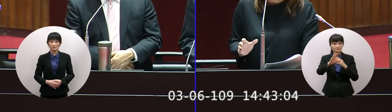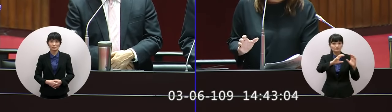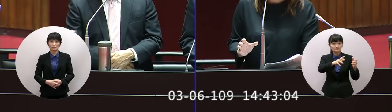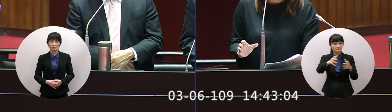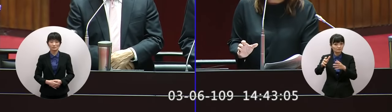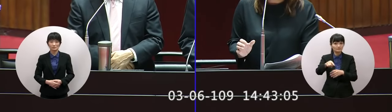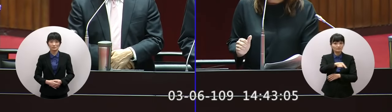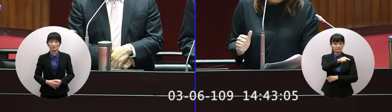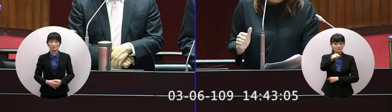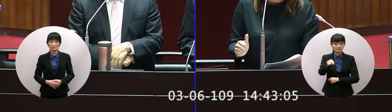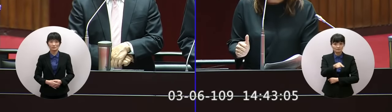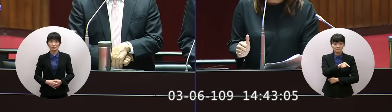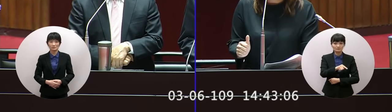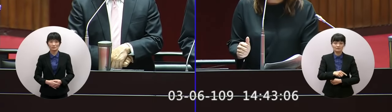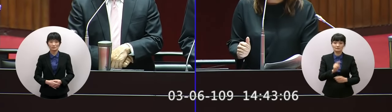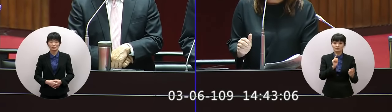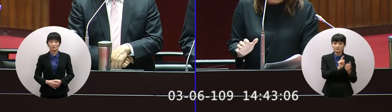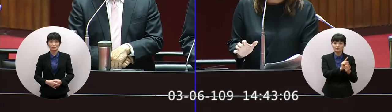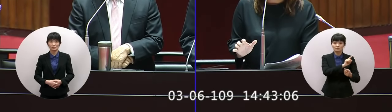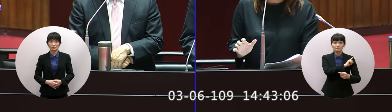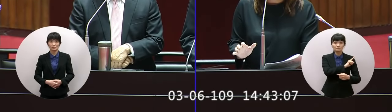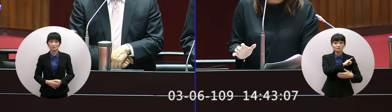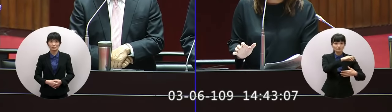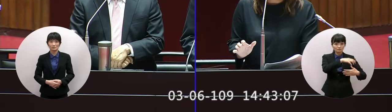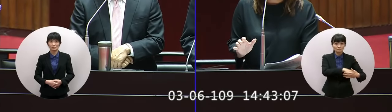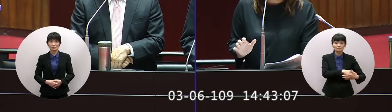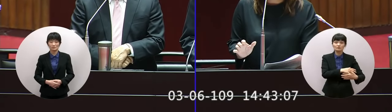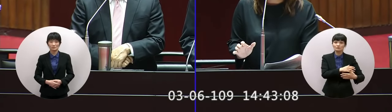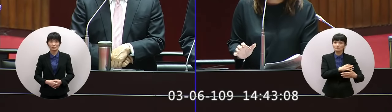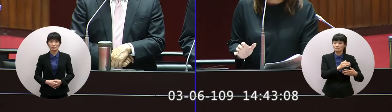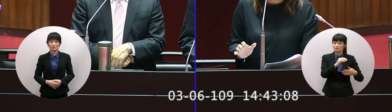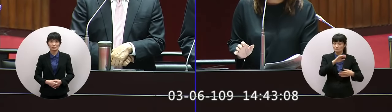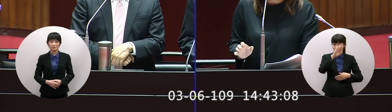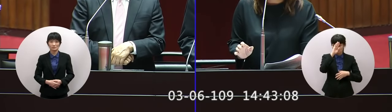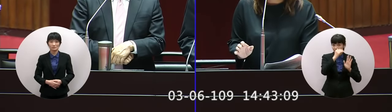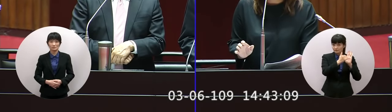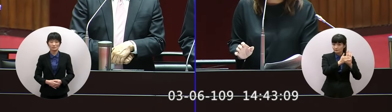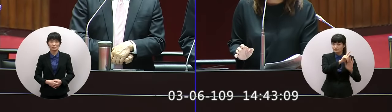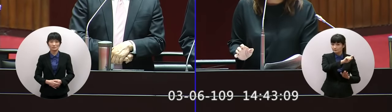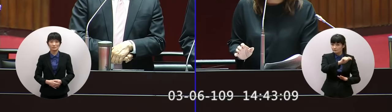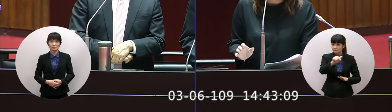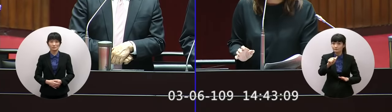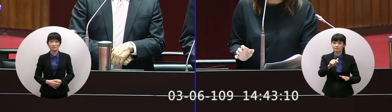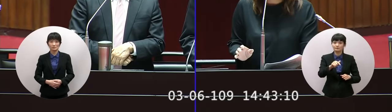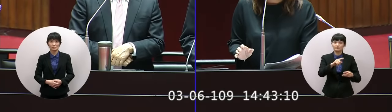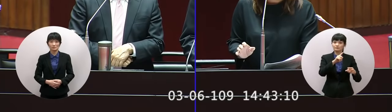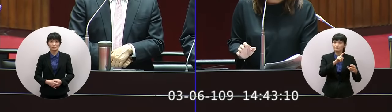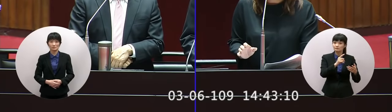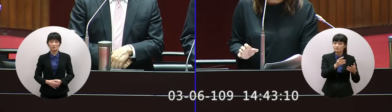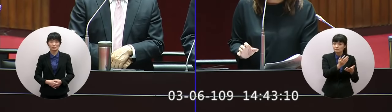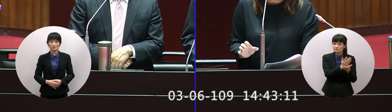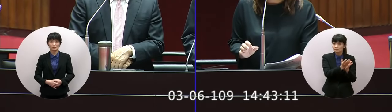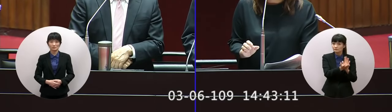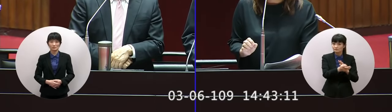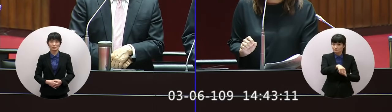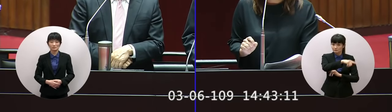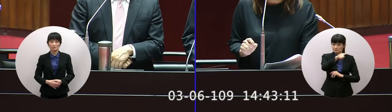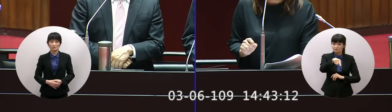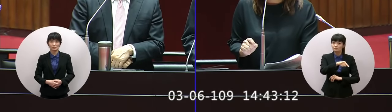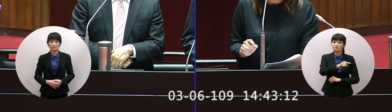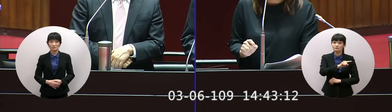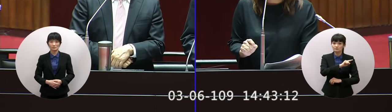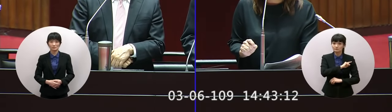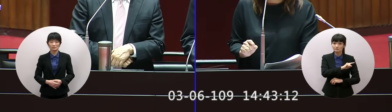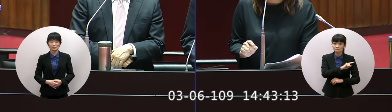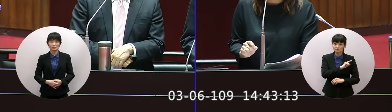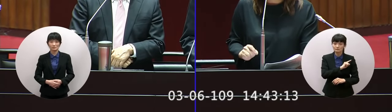国内的这些防疫物资、基本的战略急需的一些防的物资，其实他们都有对